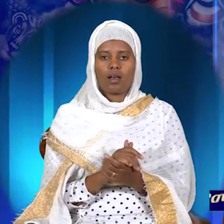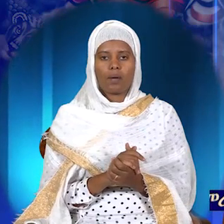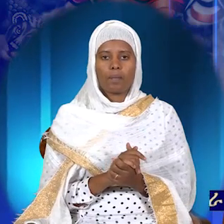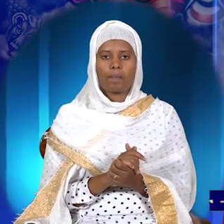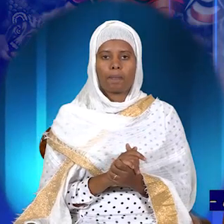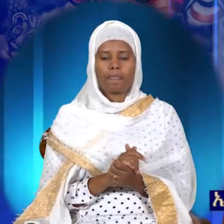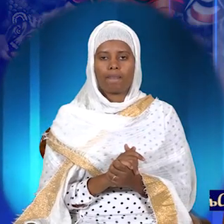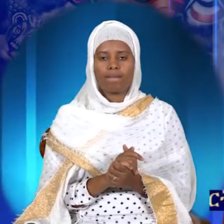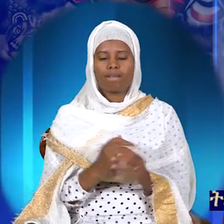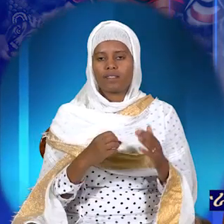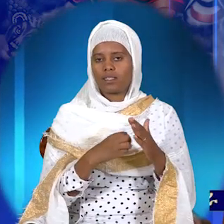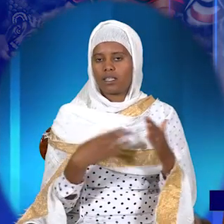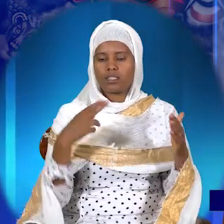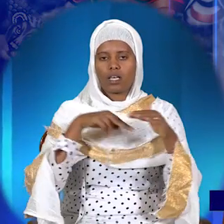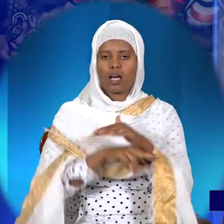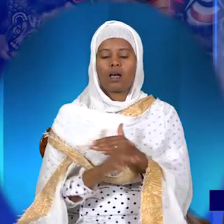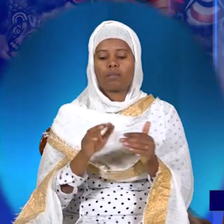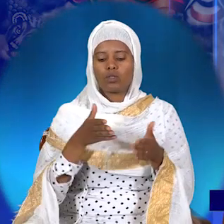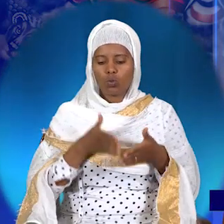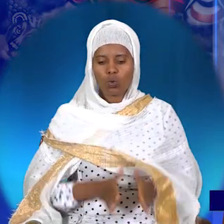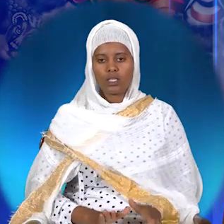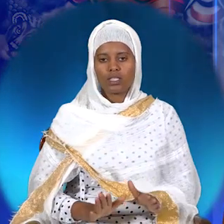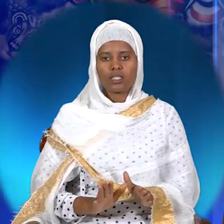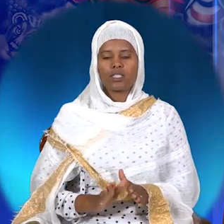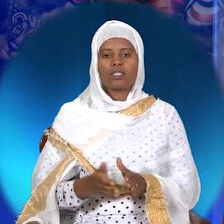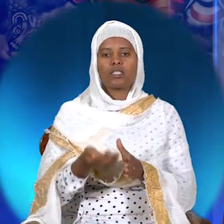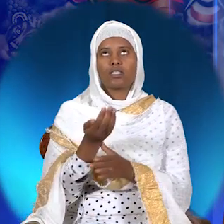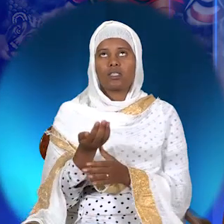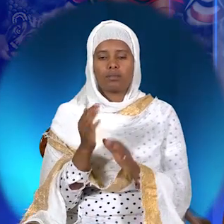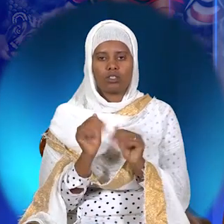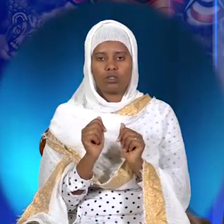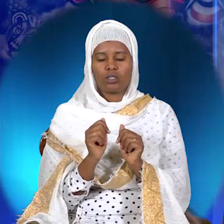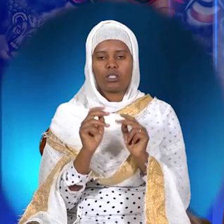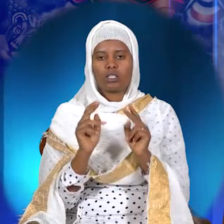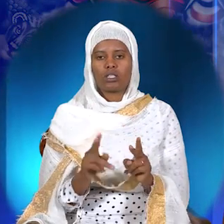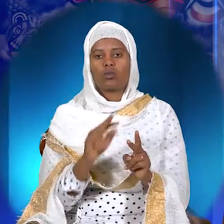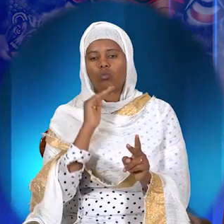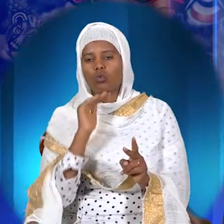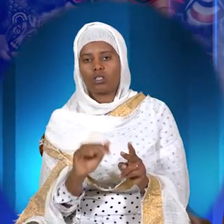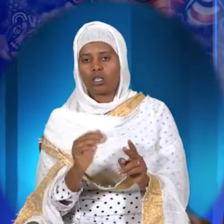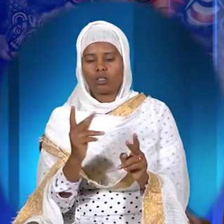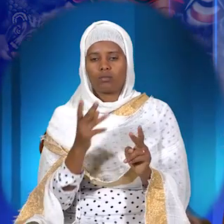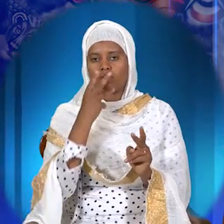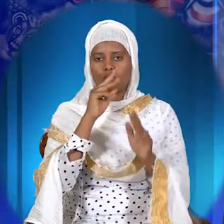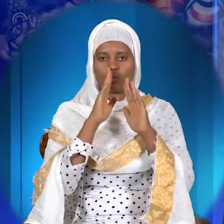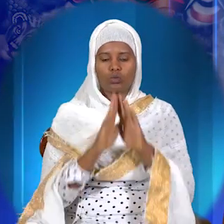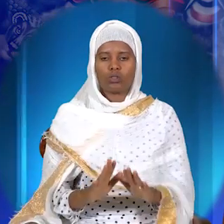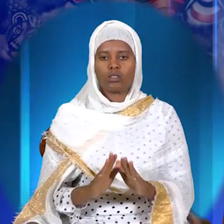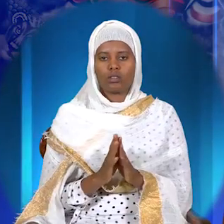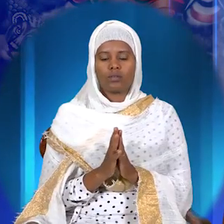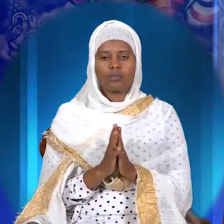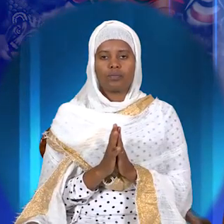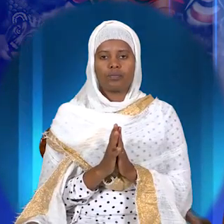ትምህረና ማለት እዩ ስለዚ አብ ይወልድን የስርጽን ደኣምበር ከም ወልድ ኣይውለድን ከም መንፈስ ቅዱስ